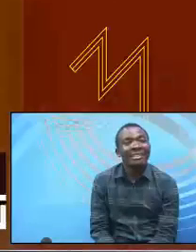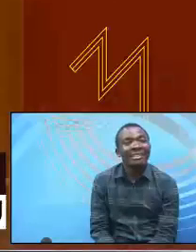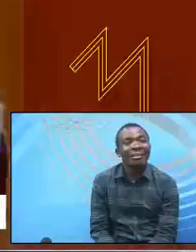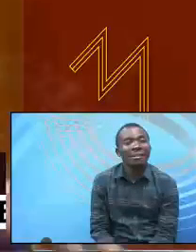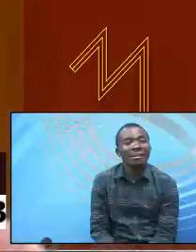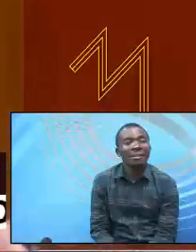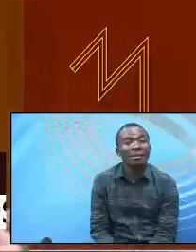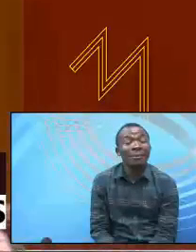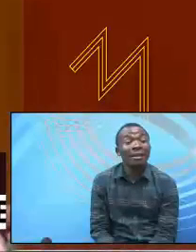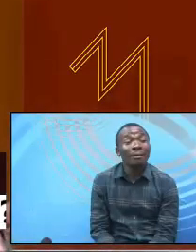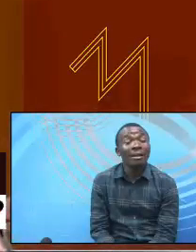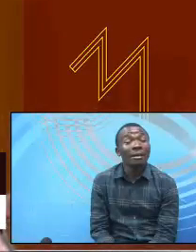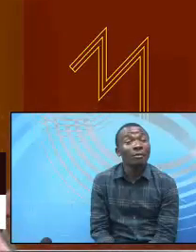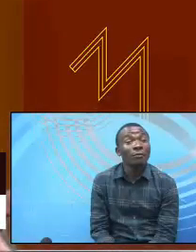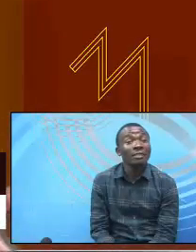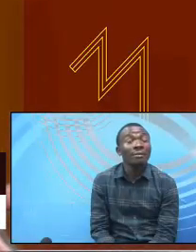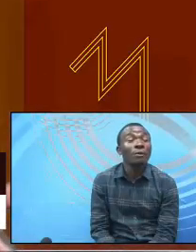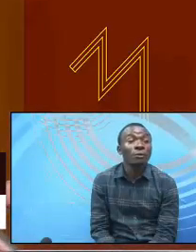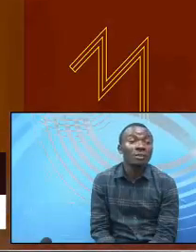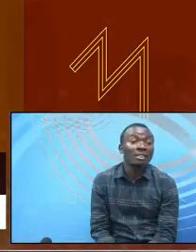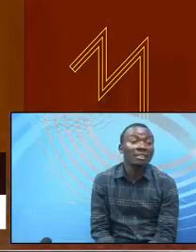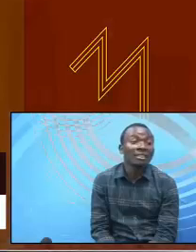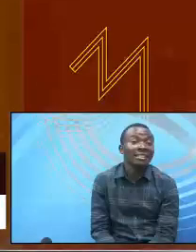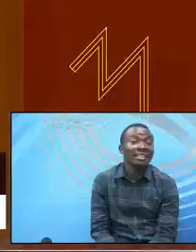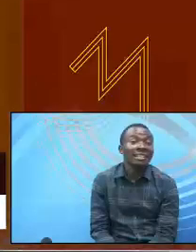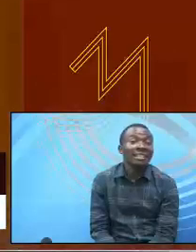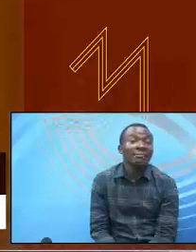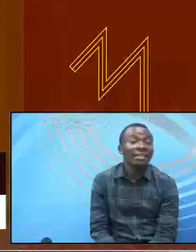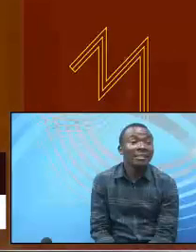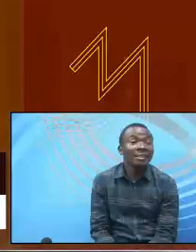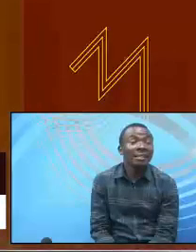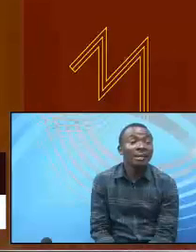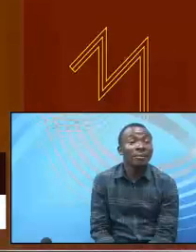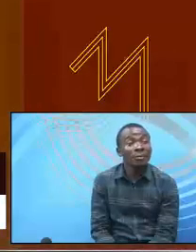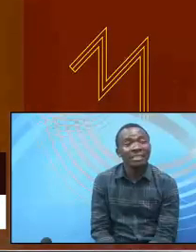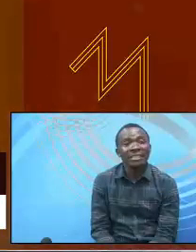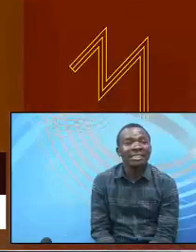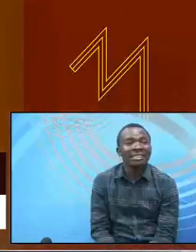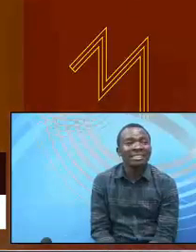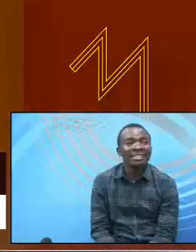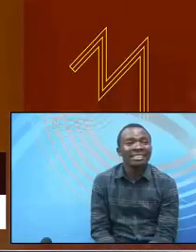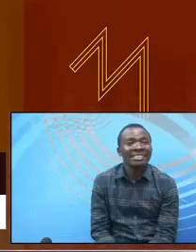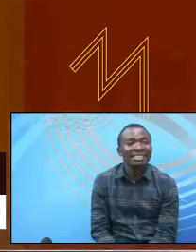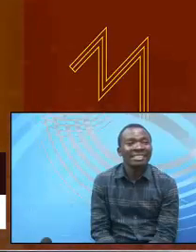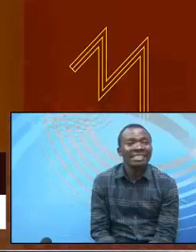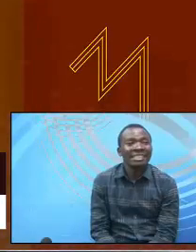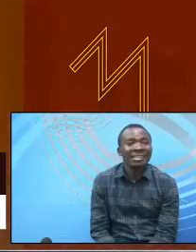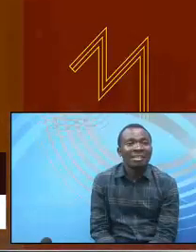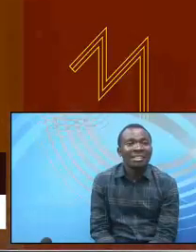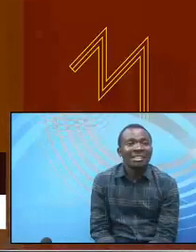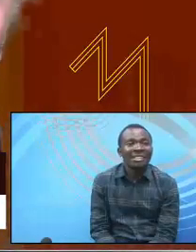kandi akoba bakaba baramufunze bamuhora ubusa rimwe na rimwe bakaba bamubeshyera